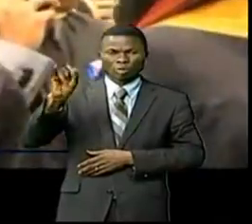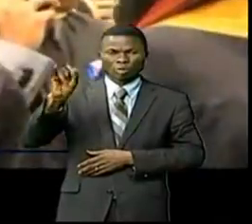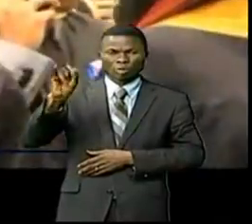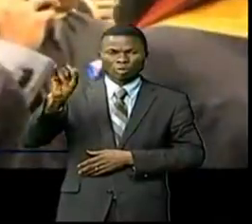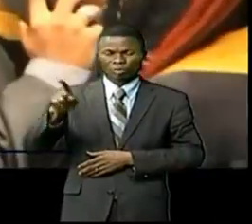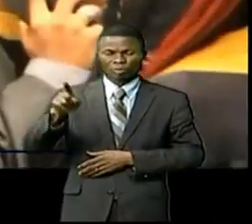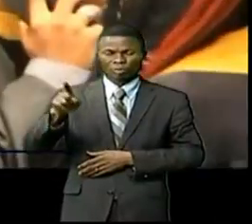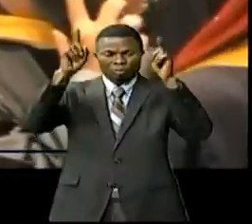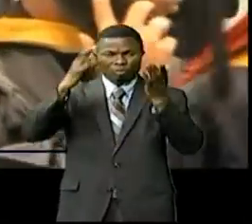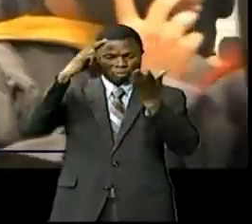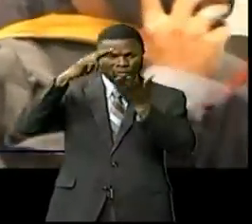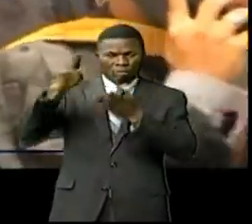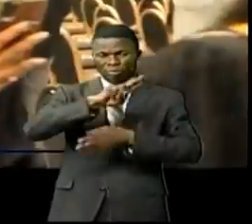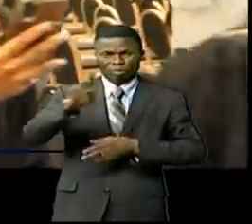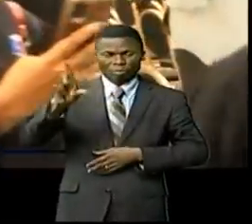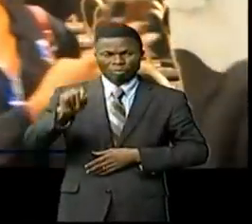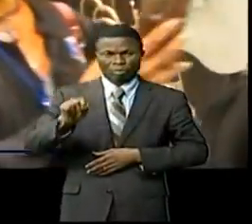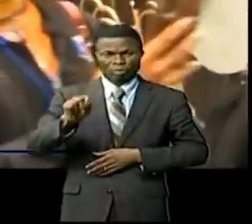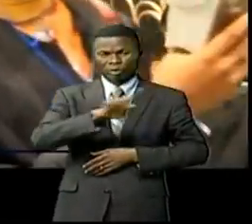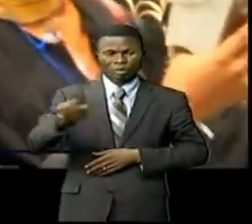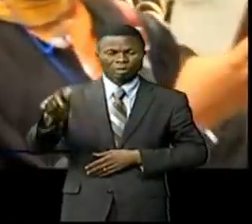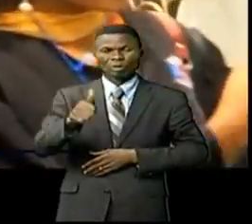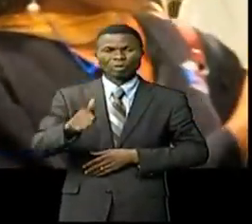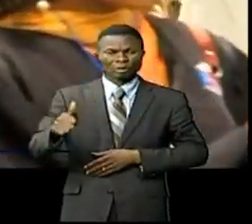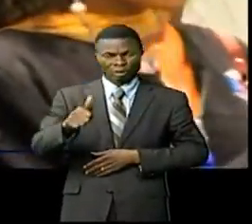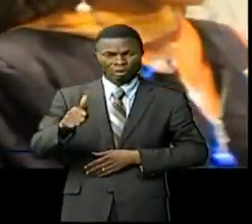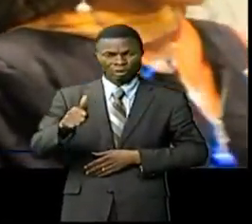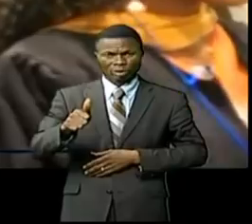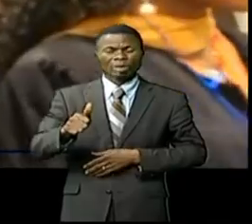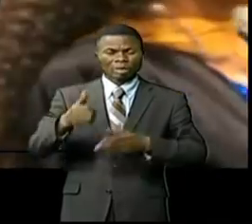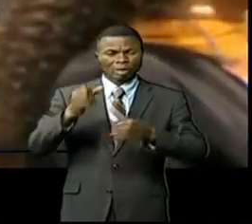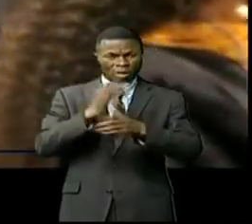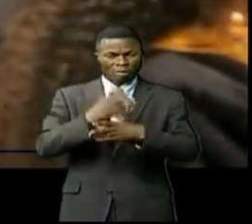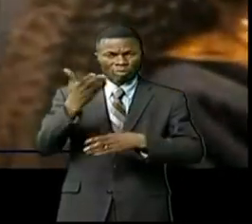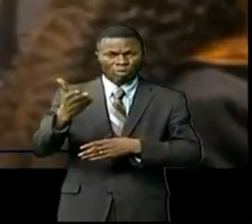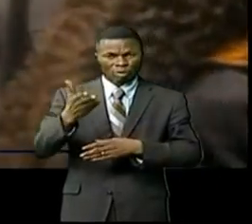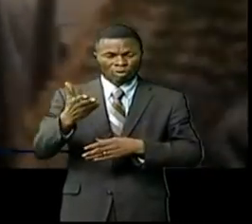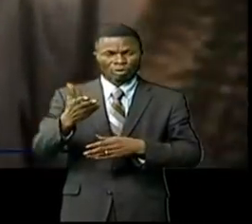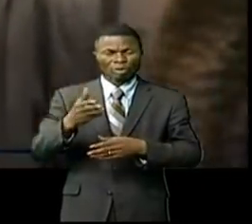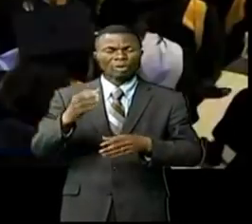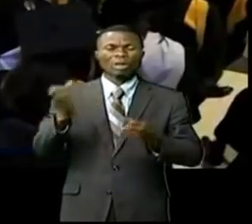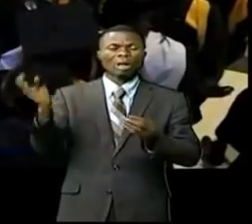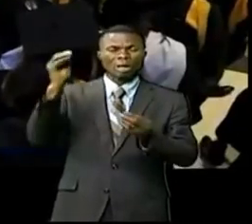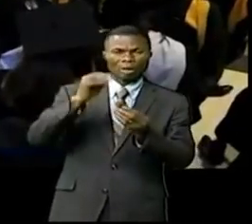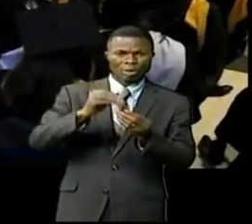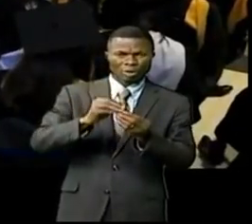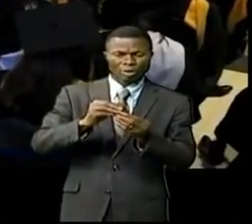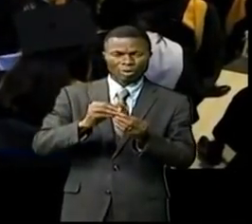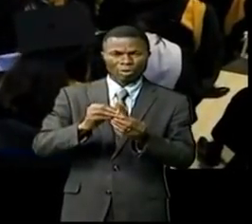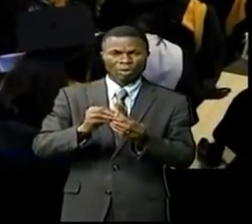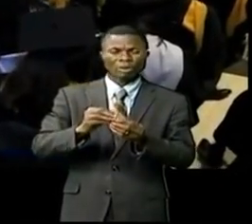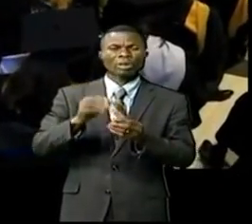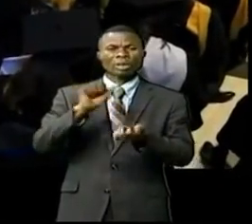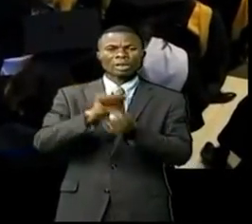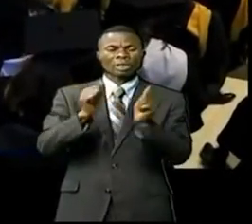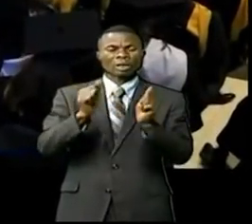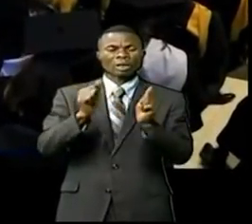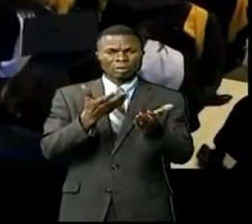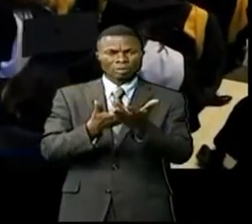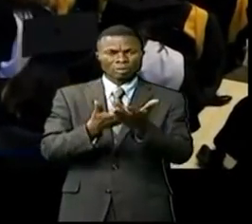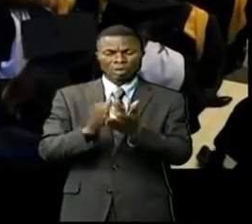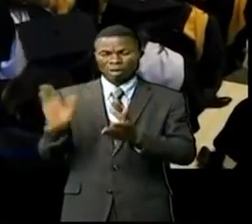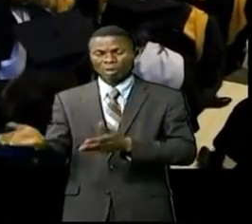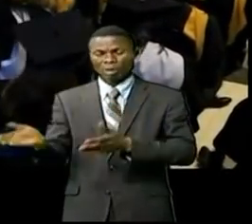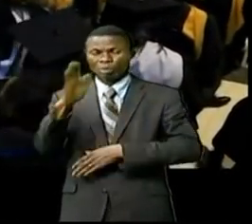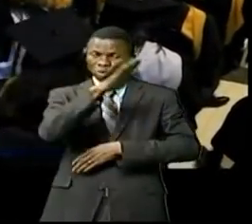L'année académique 2020-2021 a vu naître une vacation supplémentaire en plus de celle du matin et du soir,